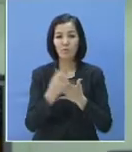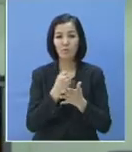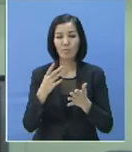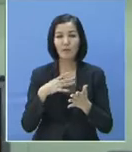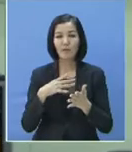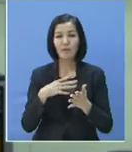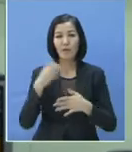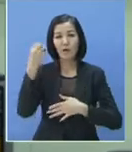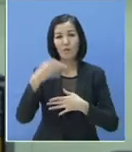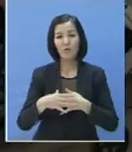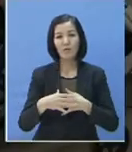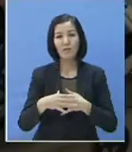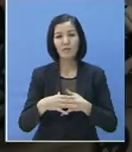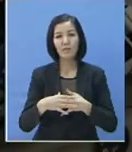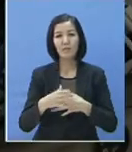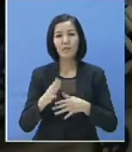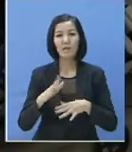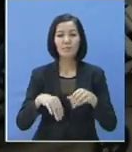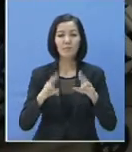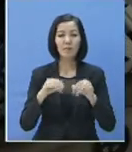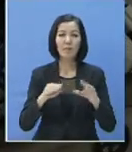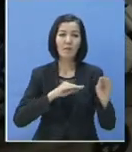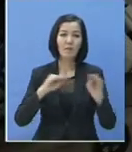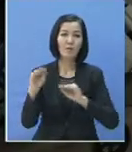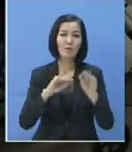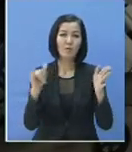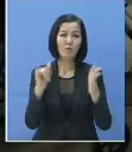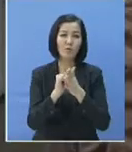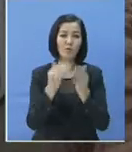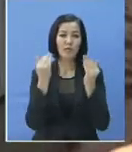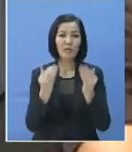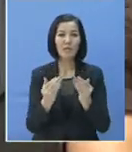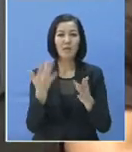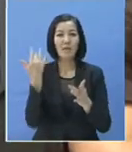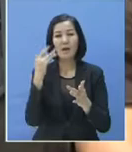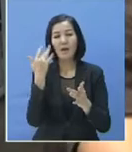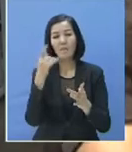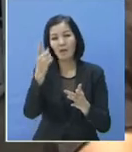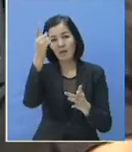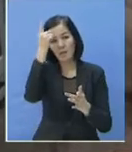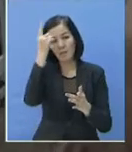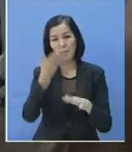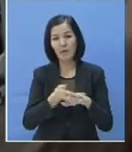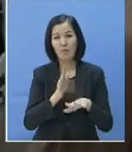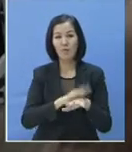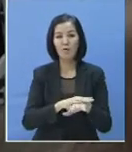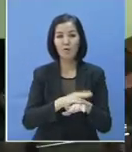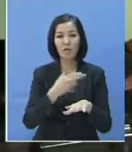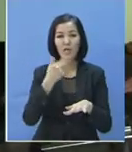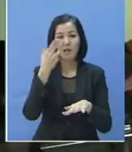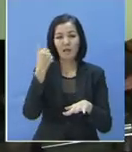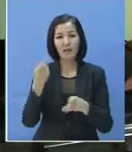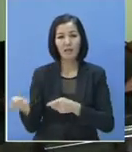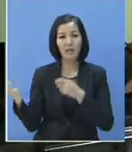арқасында орталықты тәжірибелі мамандармен, құралдармен толтырды. Қазір мұнда Америка, Германия, Польша, Италия елдерінен